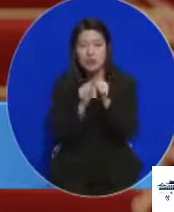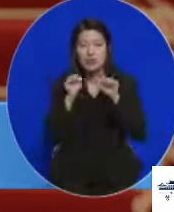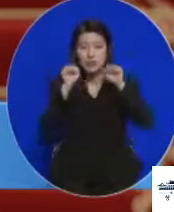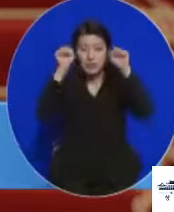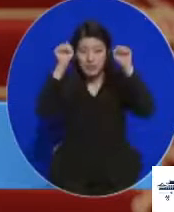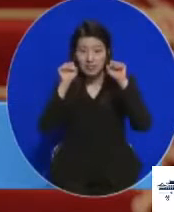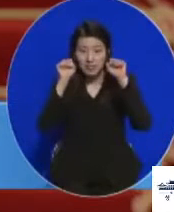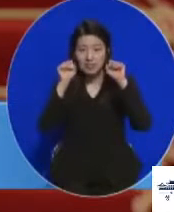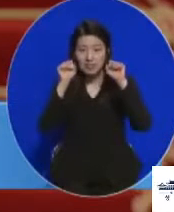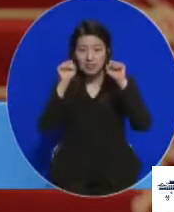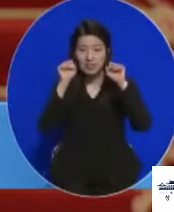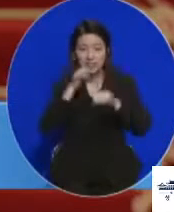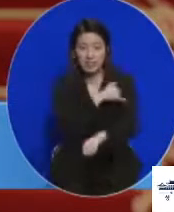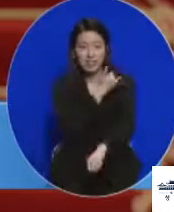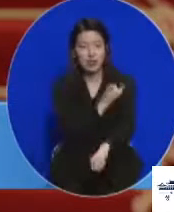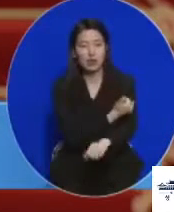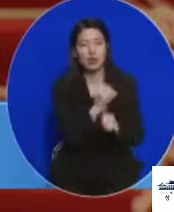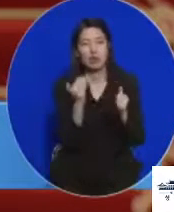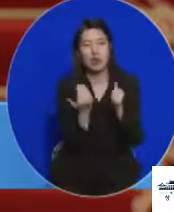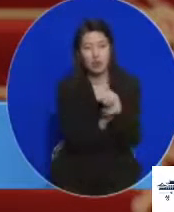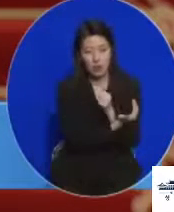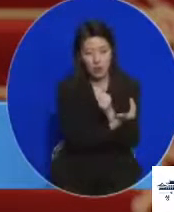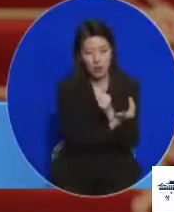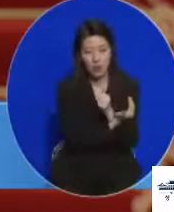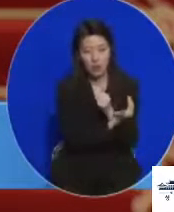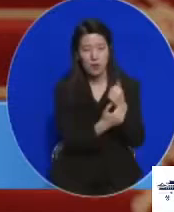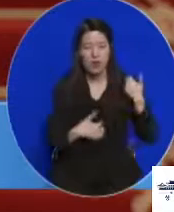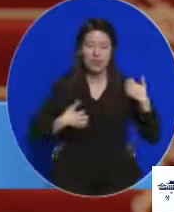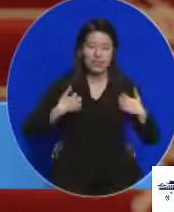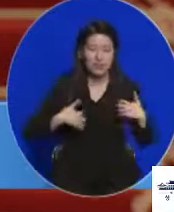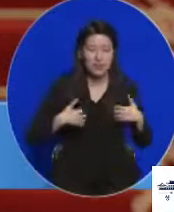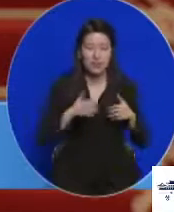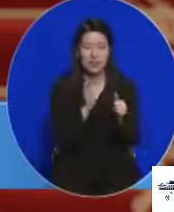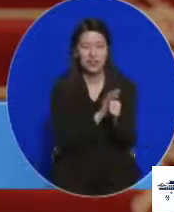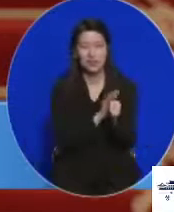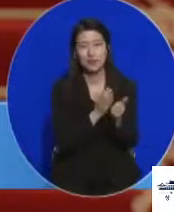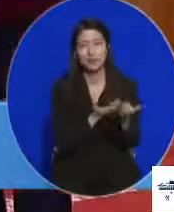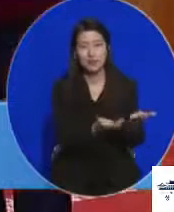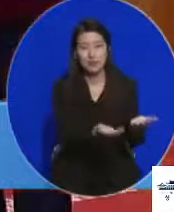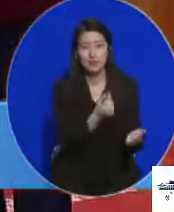스포츠를 즐길 수 있도록 간섭없이 지원하겠습니다